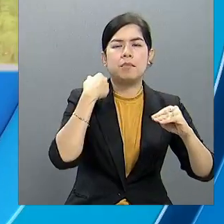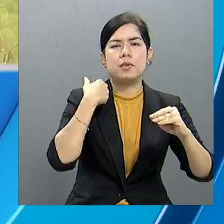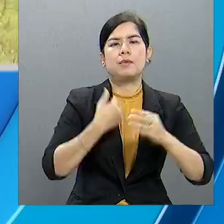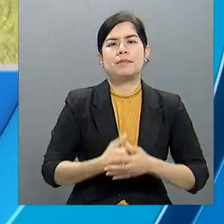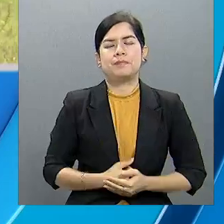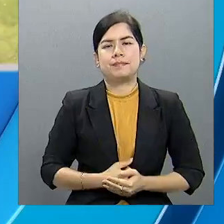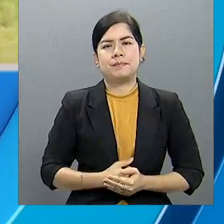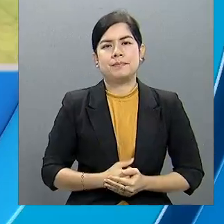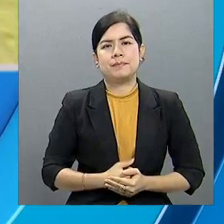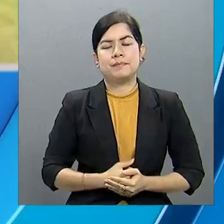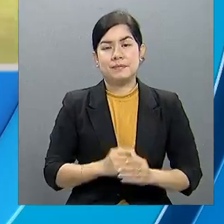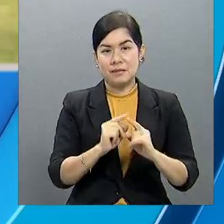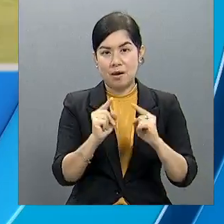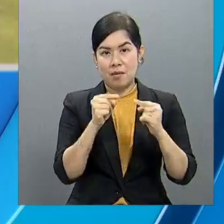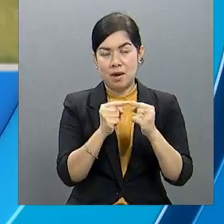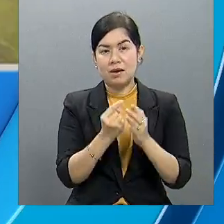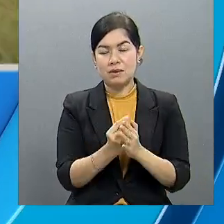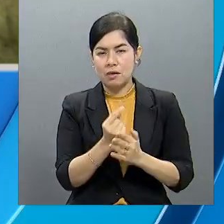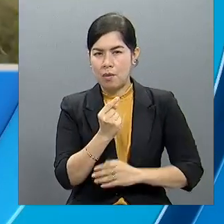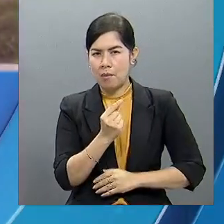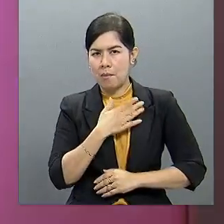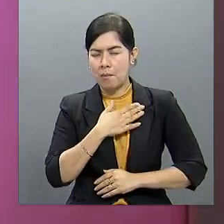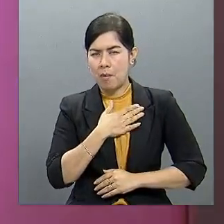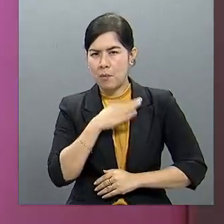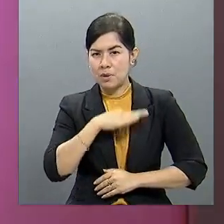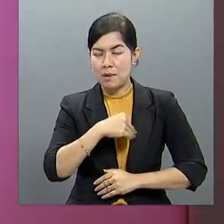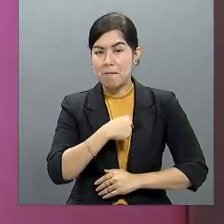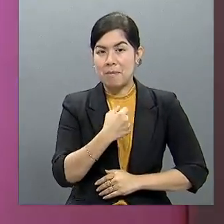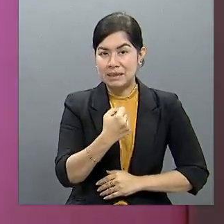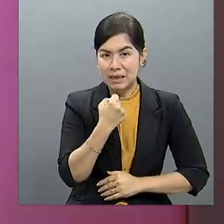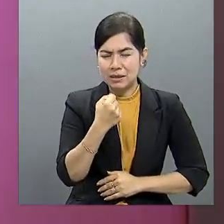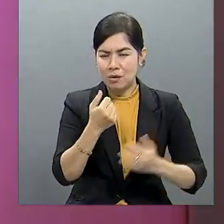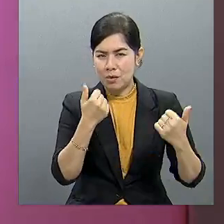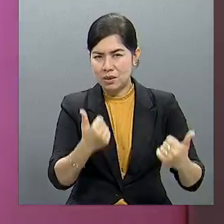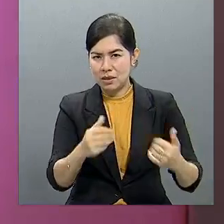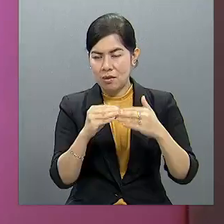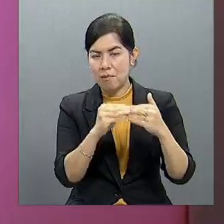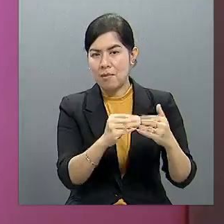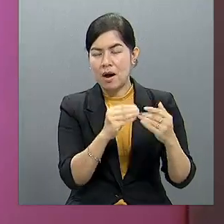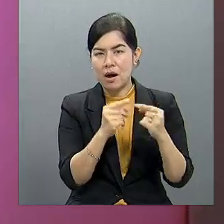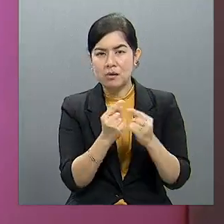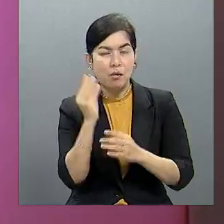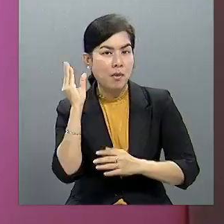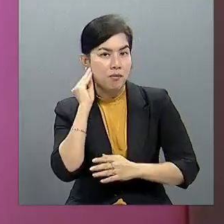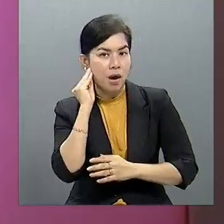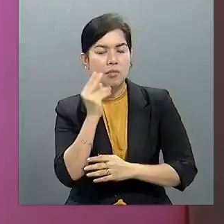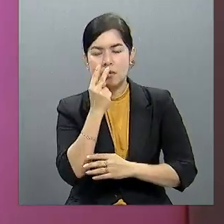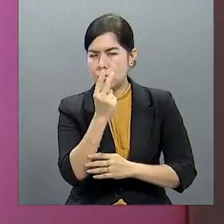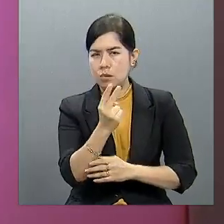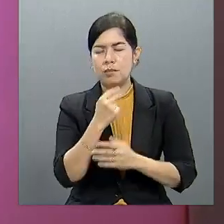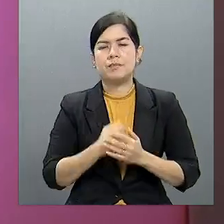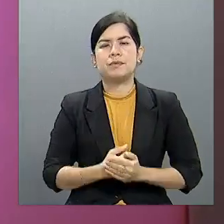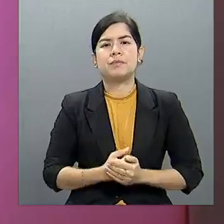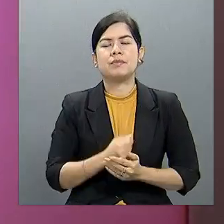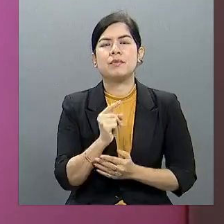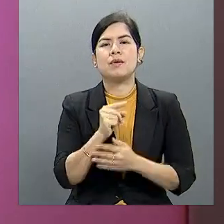แต่มนใจวาเรีงทผมจะพาคณผชมและทง 2 ท่าน ไปฟังนั้นเป็เรื่องที่ไม่มีวันดับเงondsNever die สุด ๆ ก